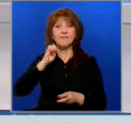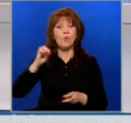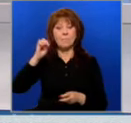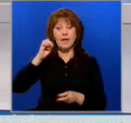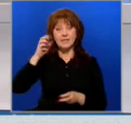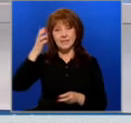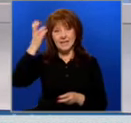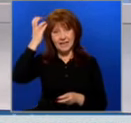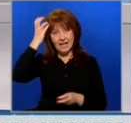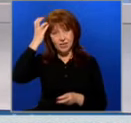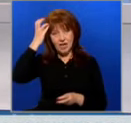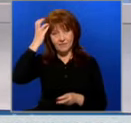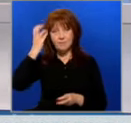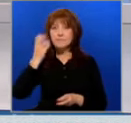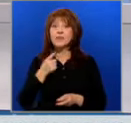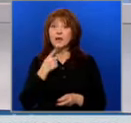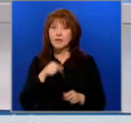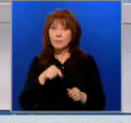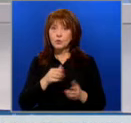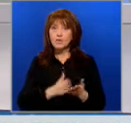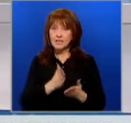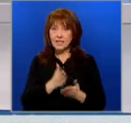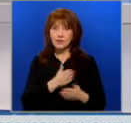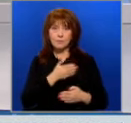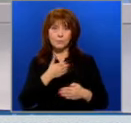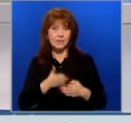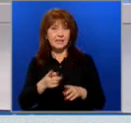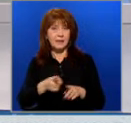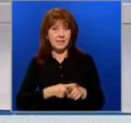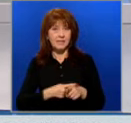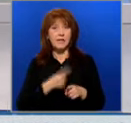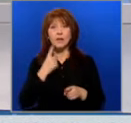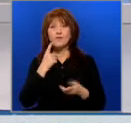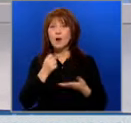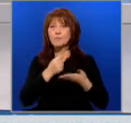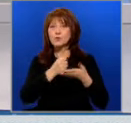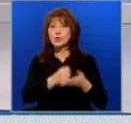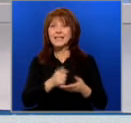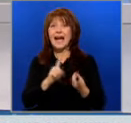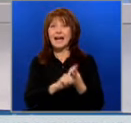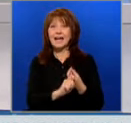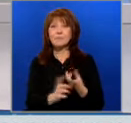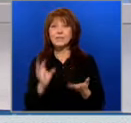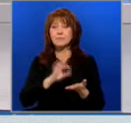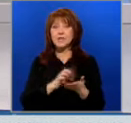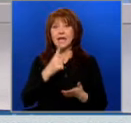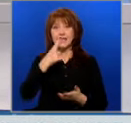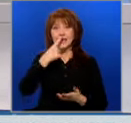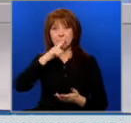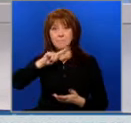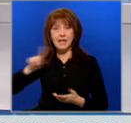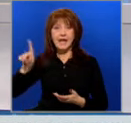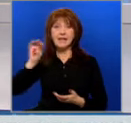руски петрол. По този начин, само за последните месеци, в бюджета на Кремъл са постъпили над 1 милиард евро, твърди